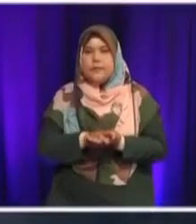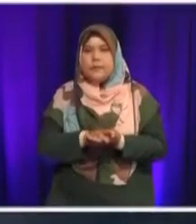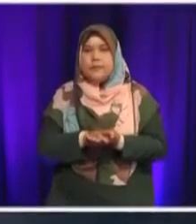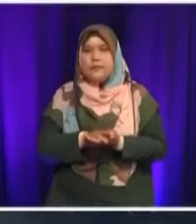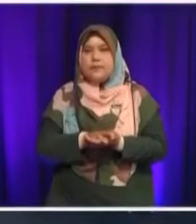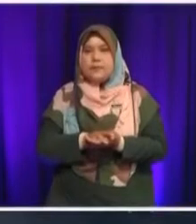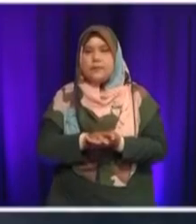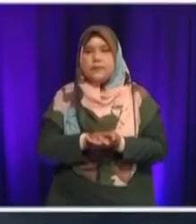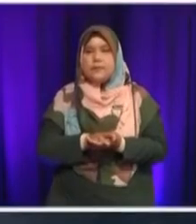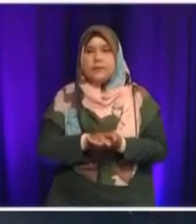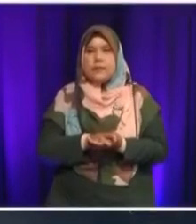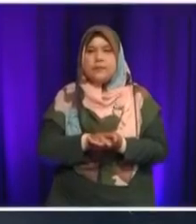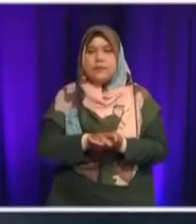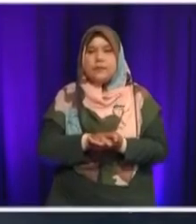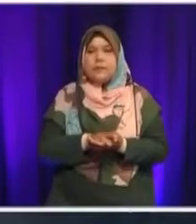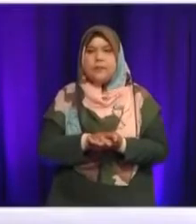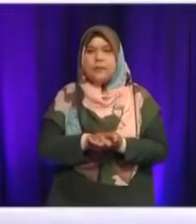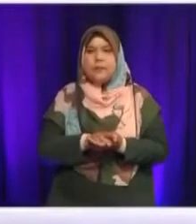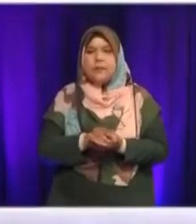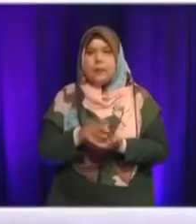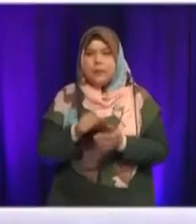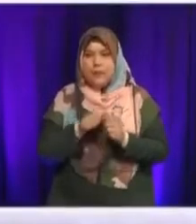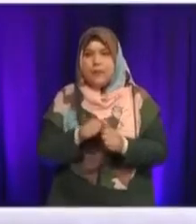kita bentukkan ikut daun